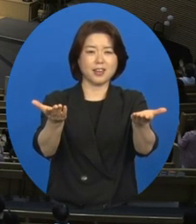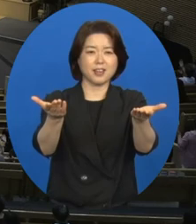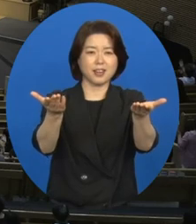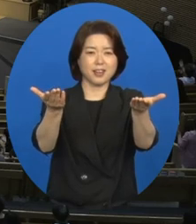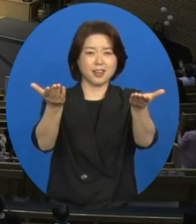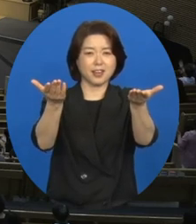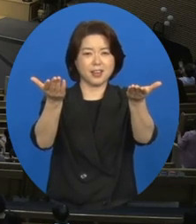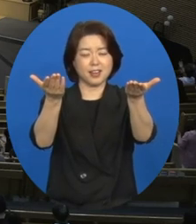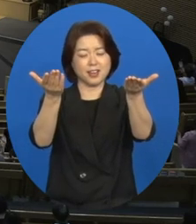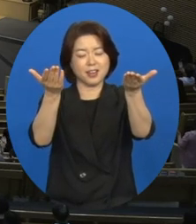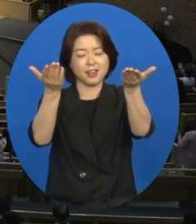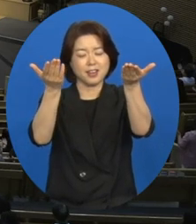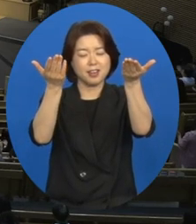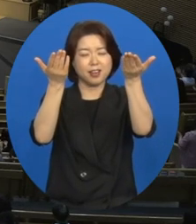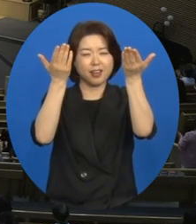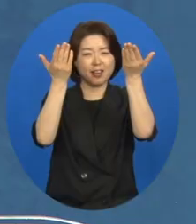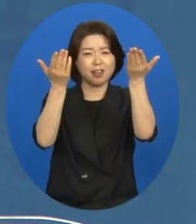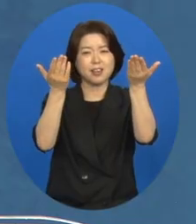일어나라.